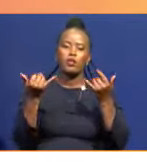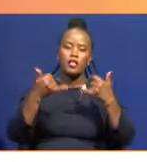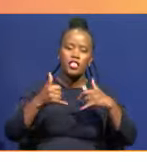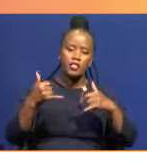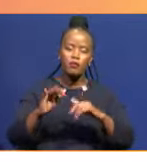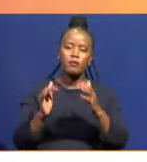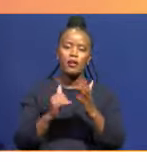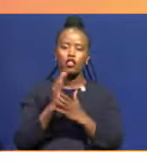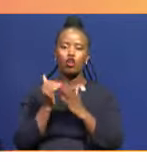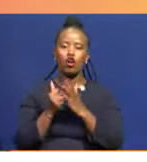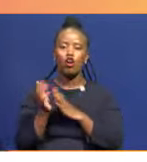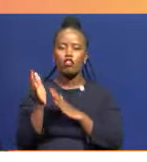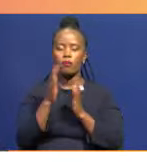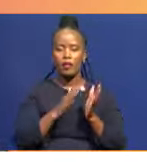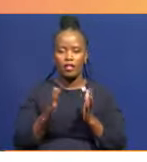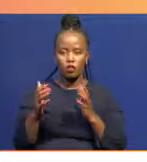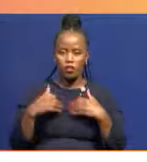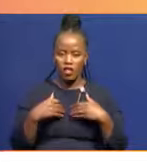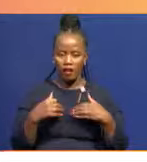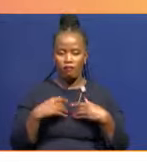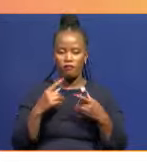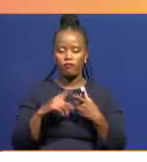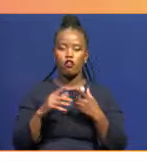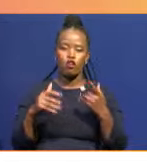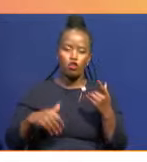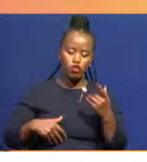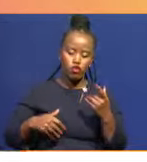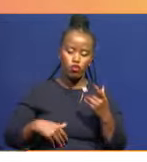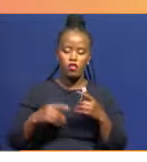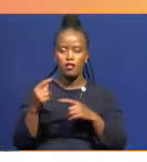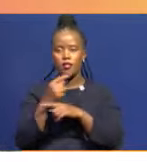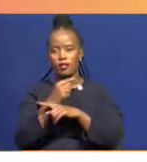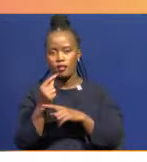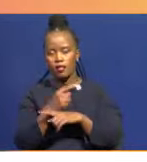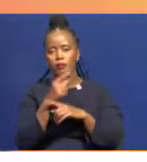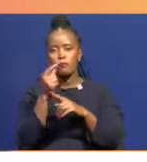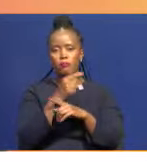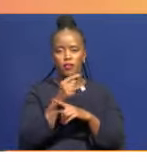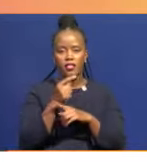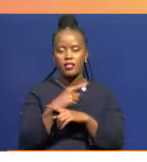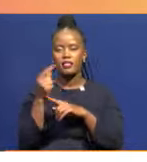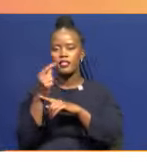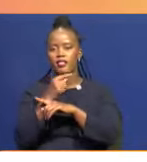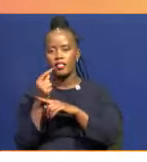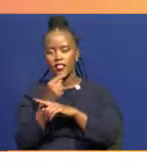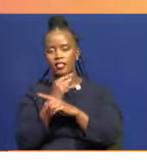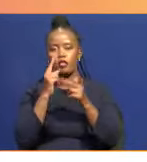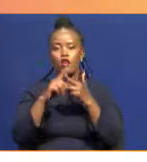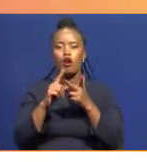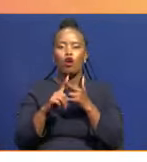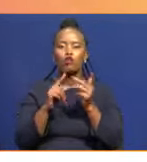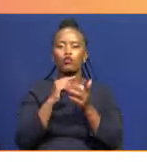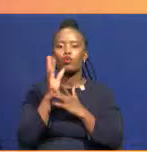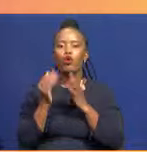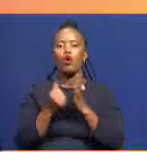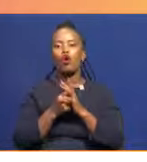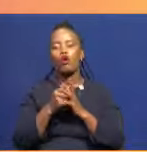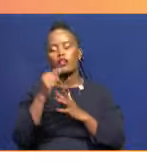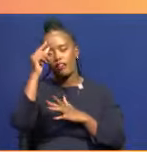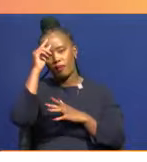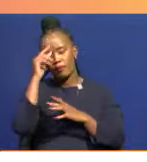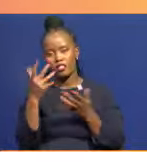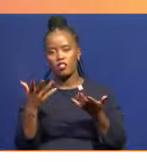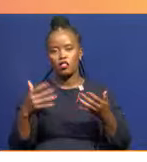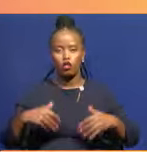imewekwa. Training kwa vijana waweze kujua zile nafasi ziko, nafasi zote senye serikali imepeana kuhakikisha